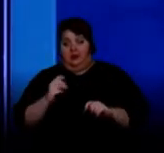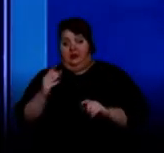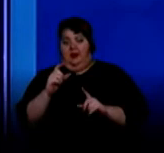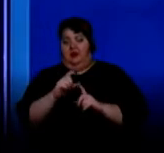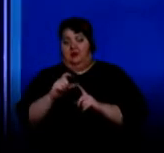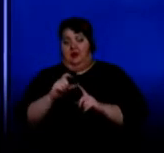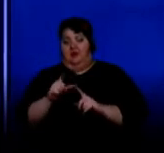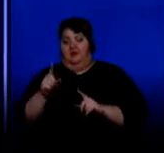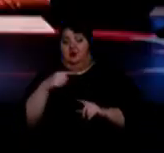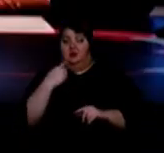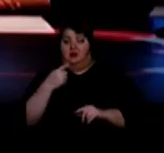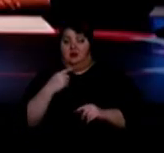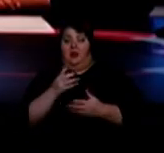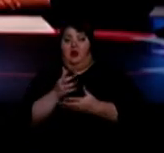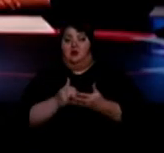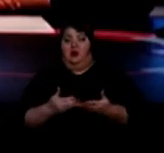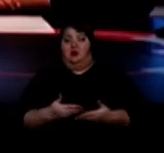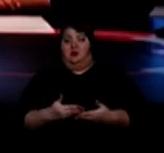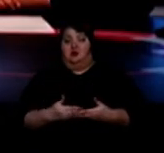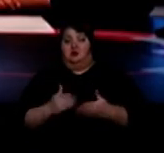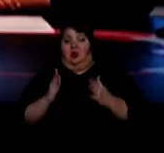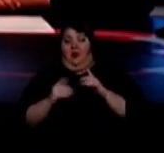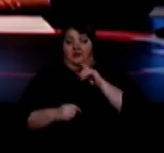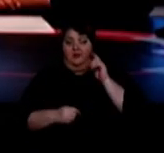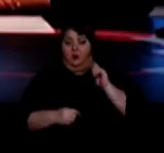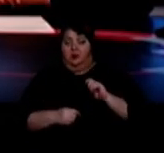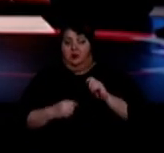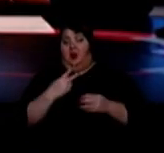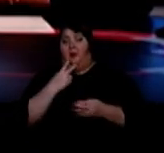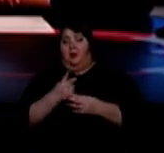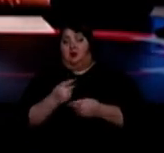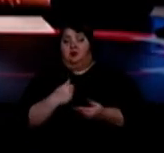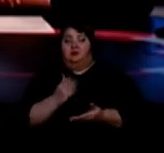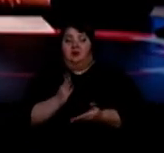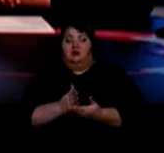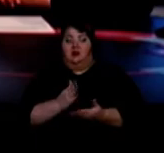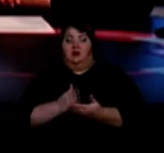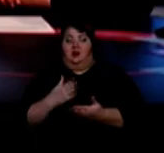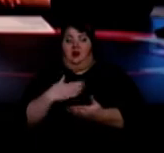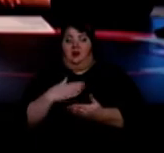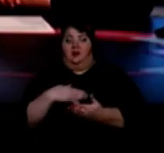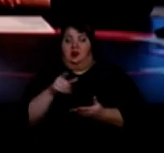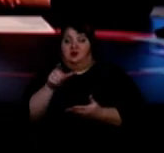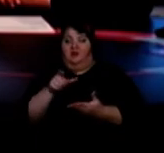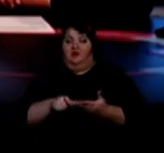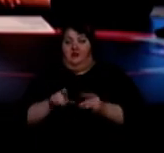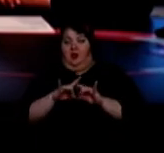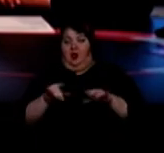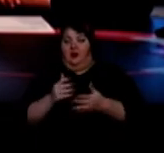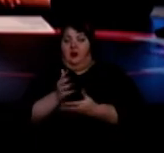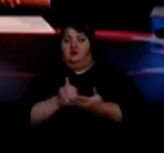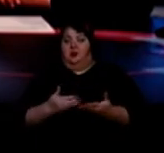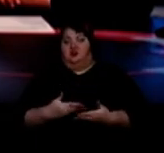вона сказала, зберегти життя в Україні. Бачите, в нас є наш флаєр «Збережи